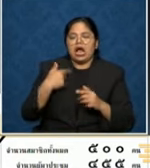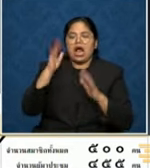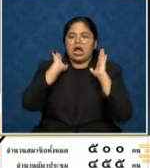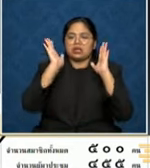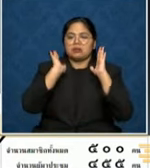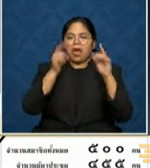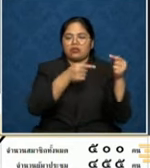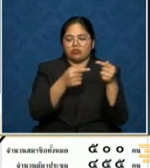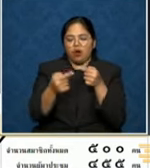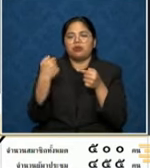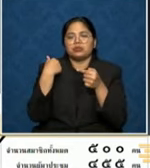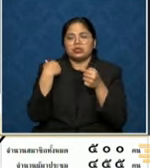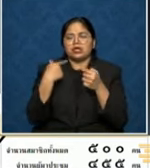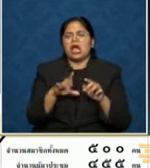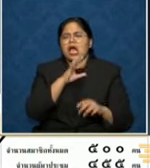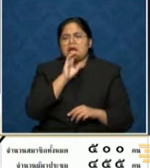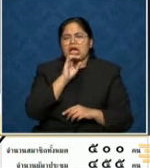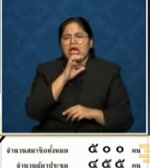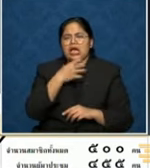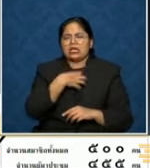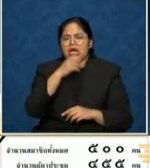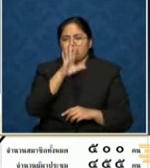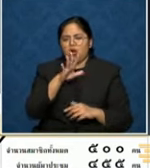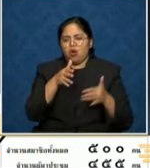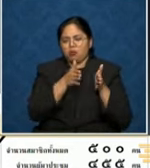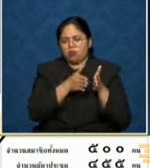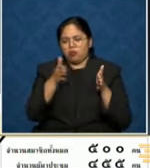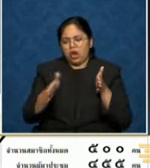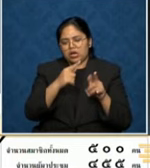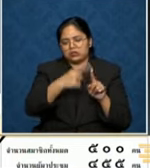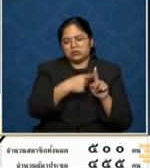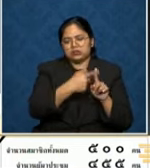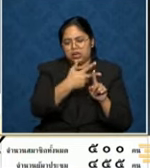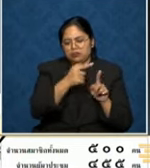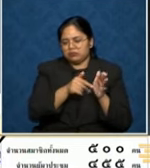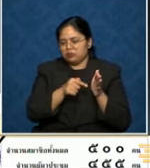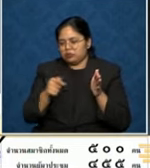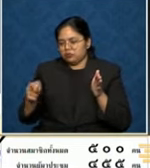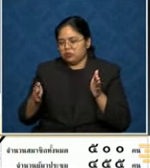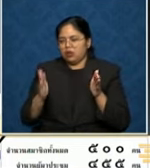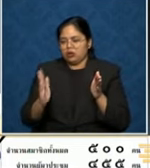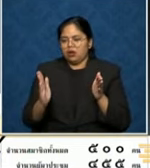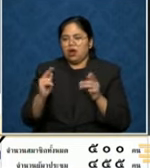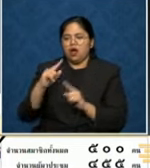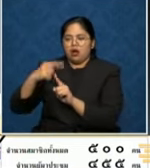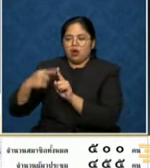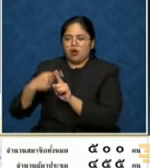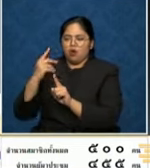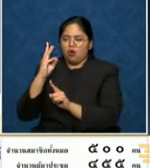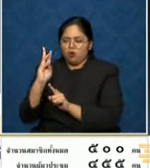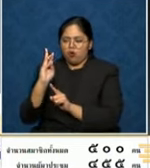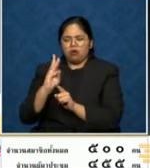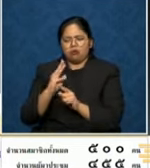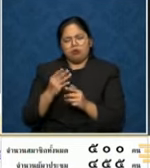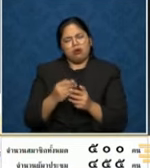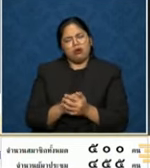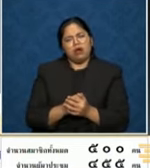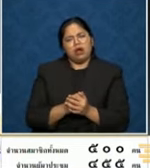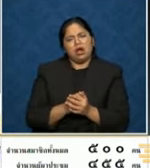ก็คือว่าระยะเวลาจาก3เดือนมา6เดือนนะคะกลับกลายเป็นว่าผลงานที่มันเพิ่มขึ้นมาเนี่ย